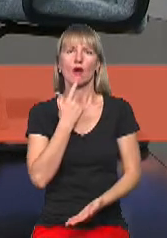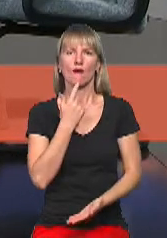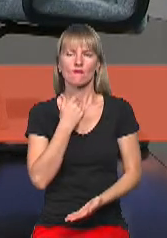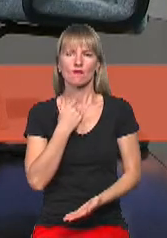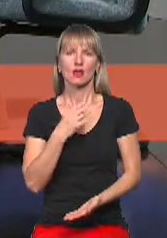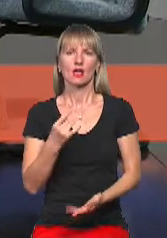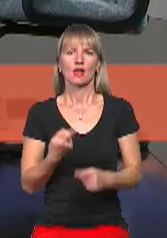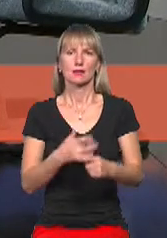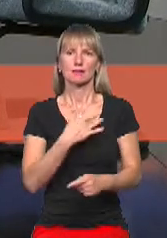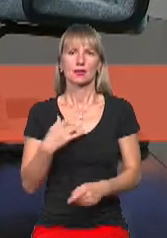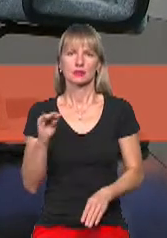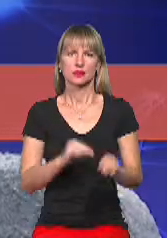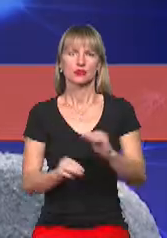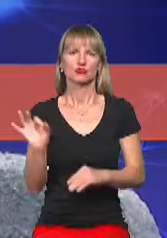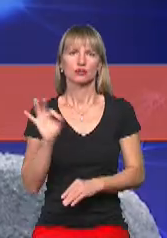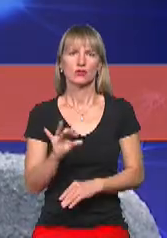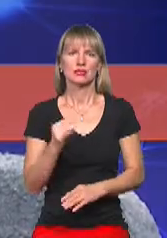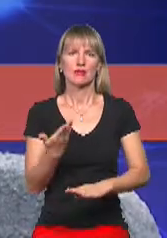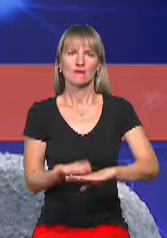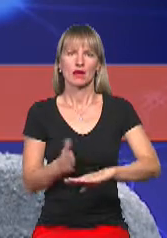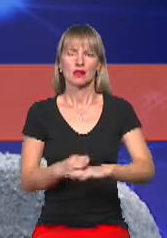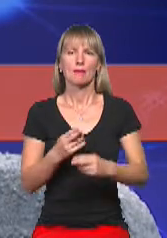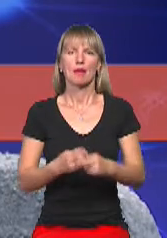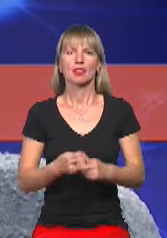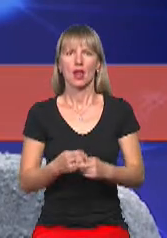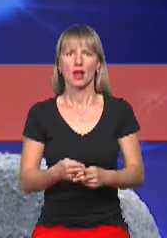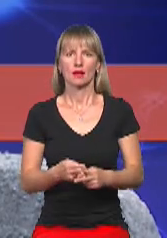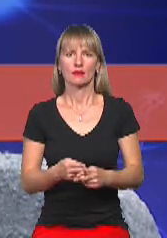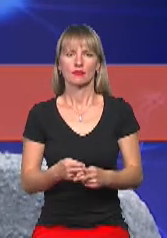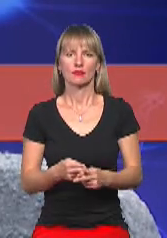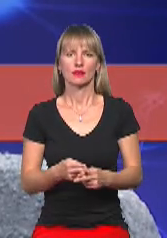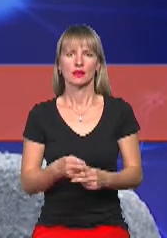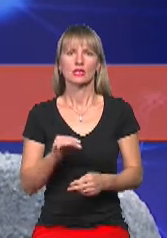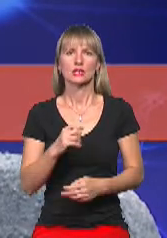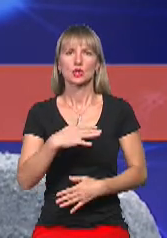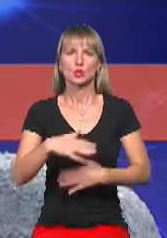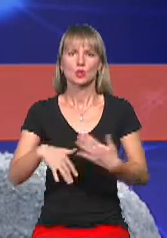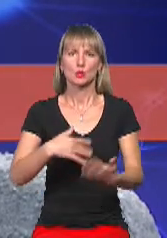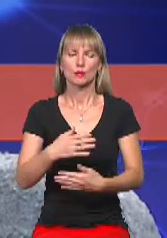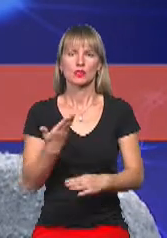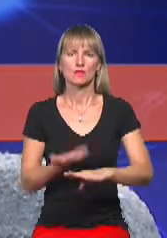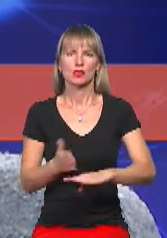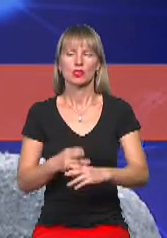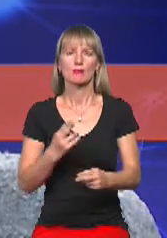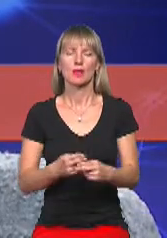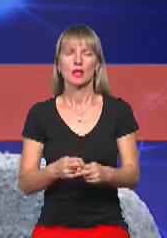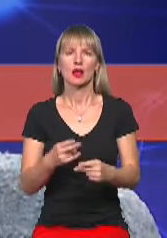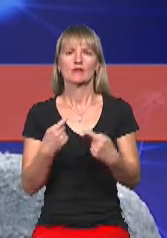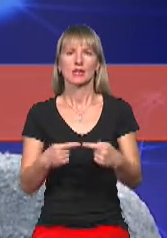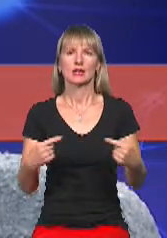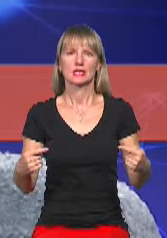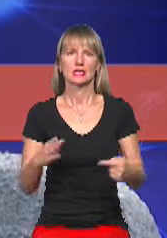пил складається часто із важких металів, із суміші важких металів,